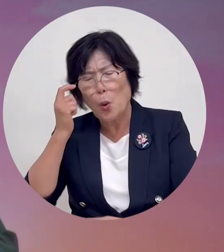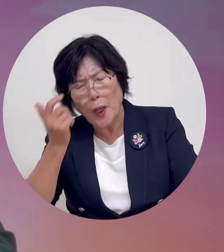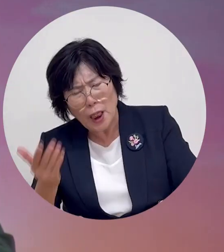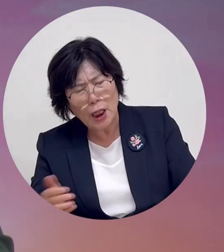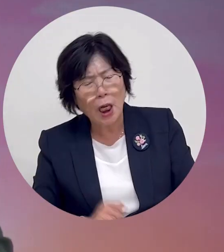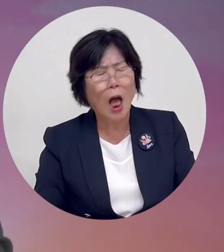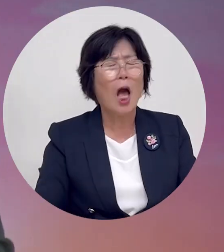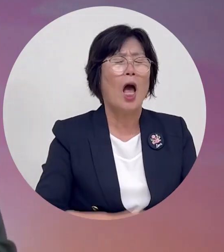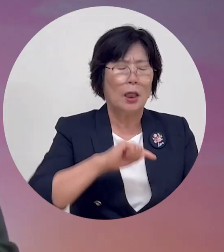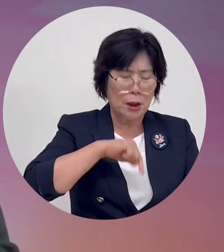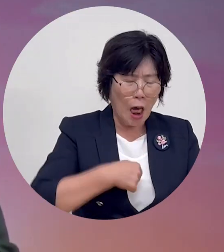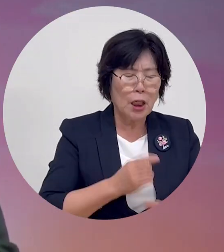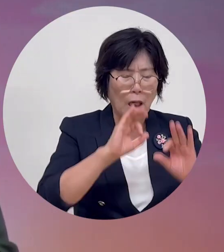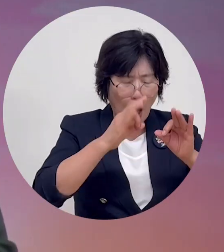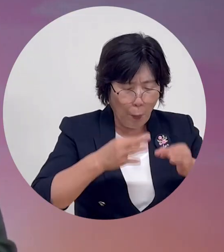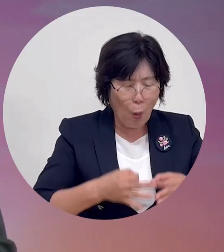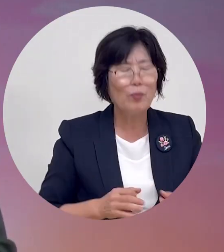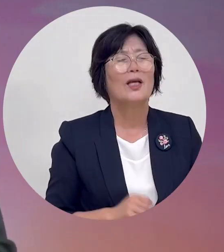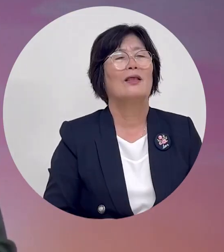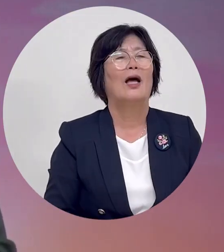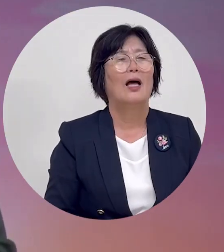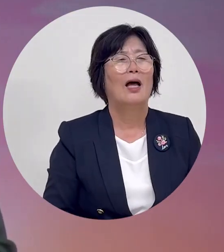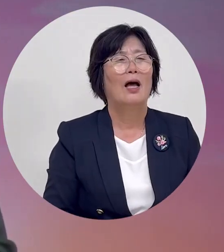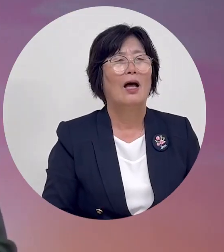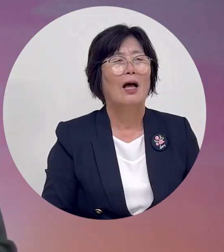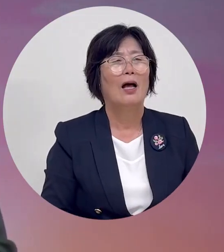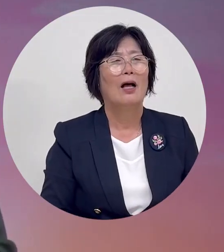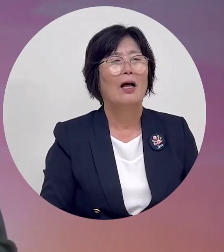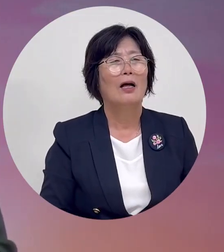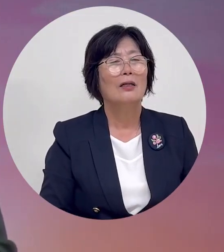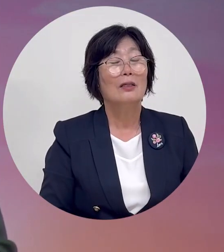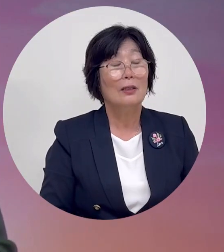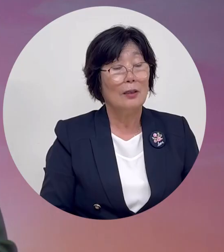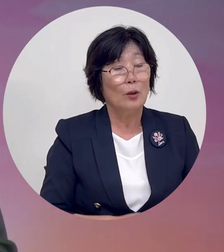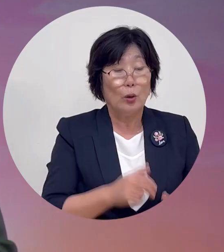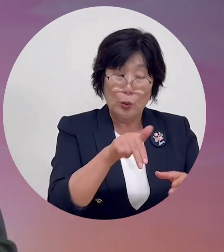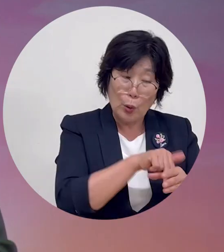모습들을 보면은 얼마나 안타깝고